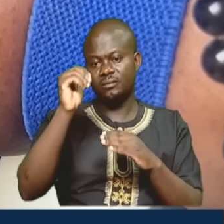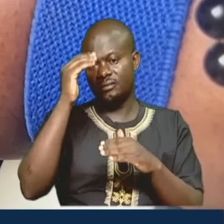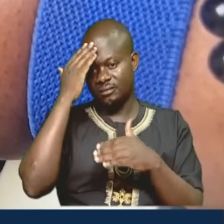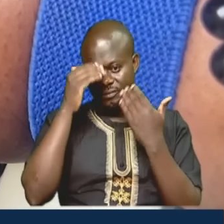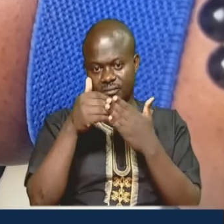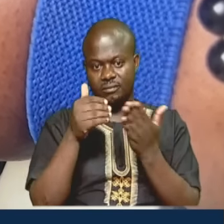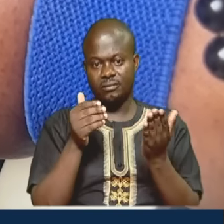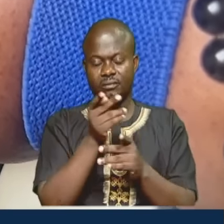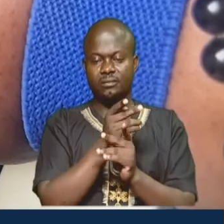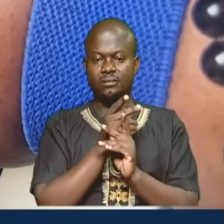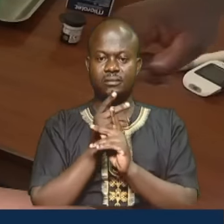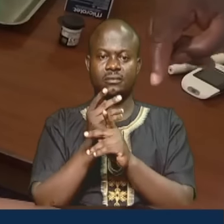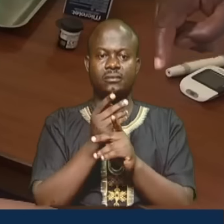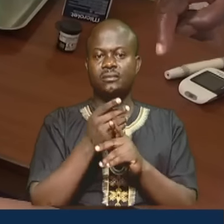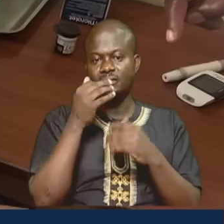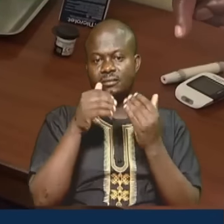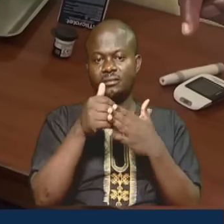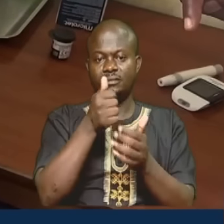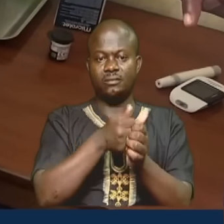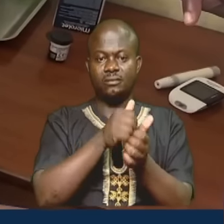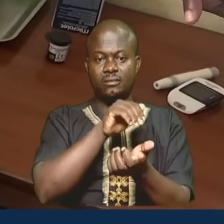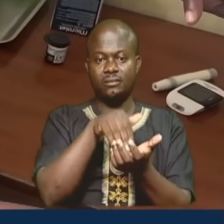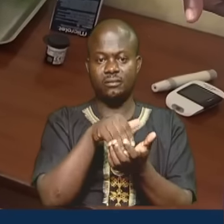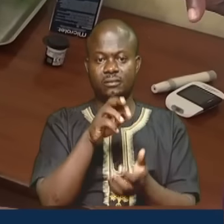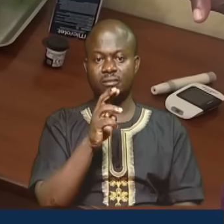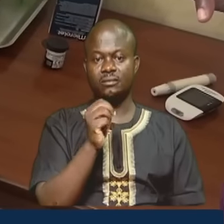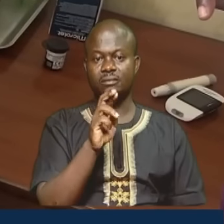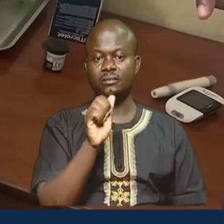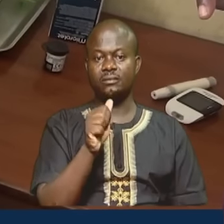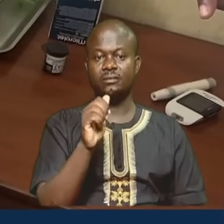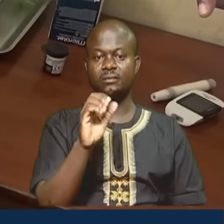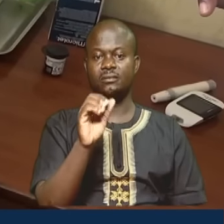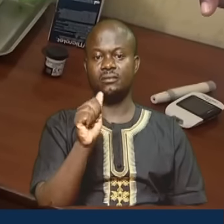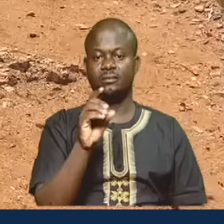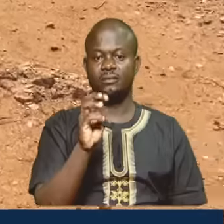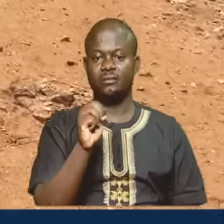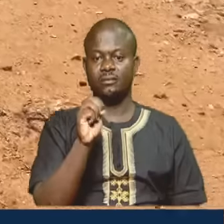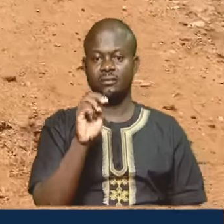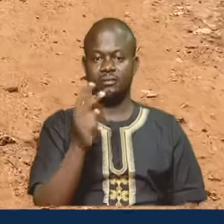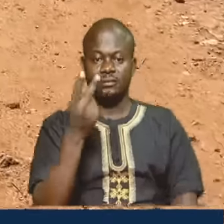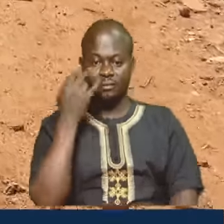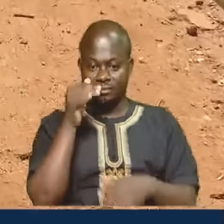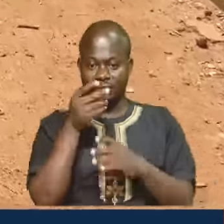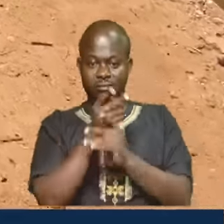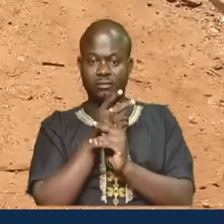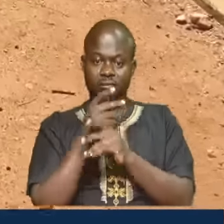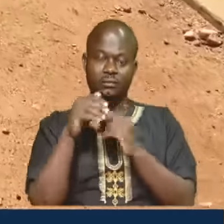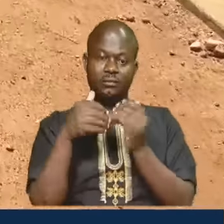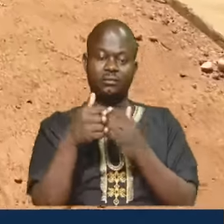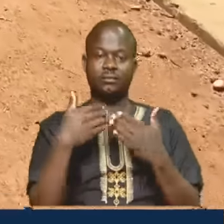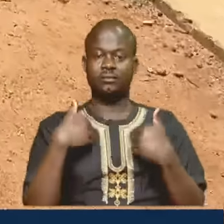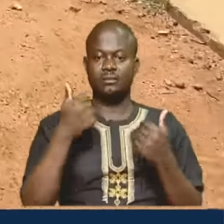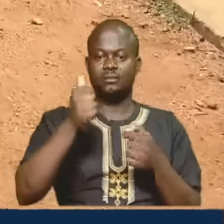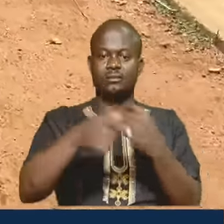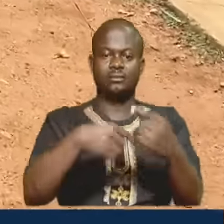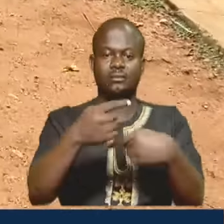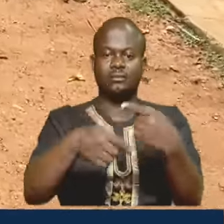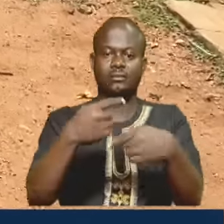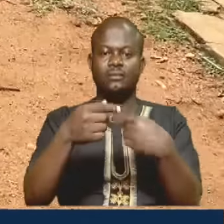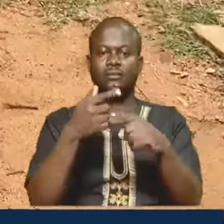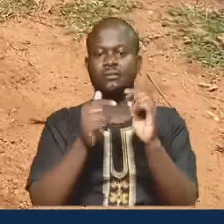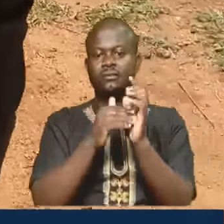kugira ngo bitabweho uyobora ikigo cy'ishuri cya Remera Academy ya kabiri avuga ko ababana iyo bitaweho ubuzima bwabo bukomeza